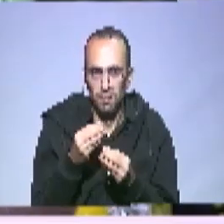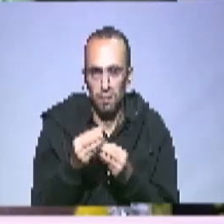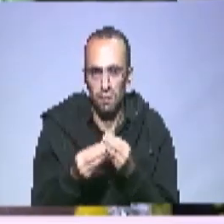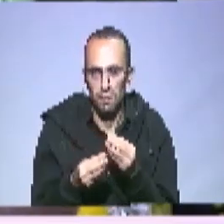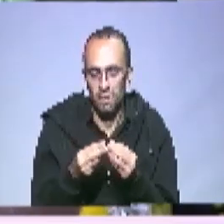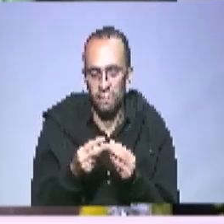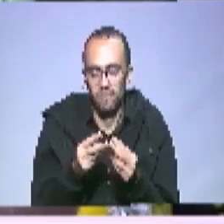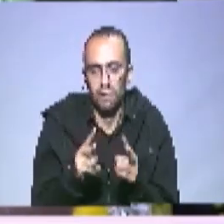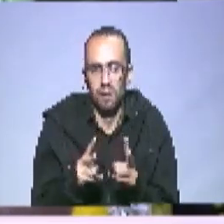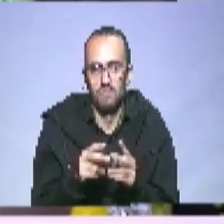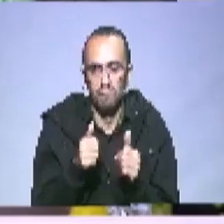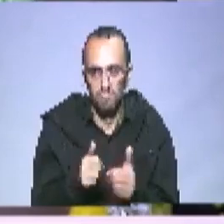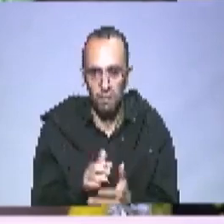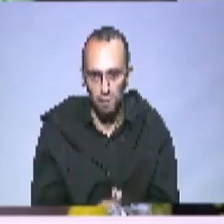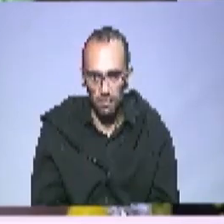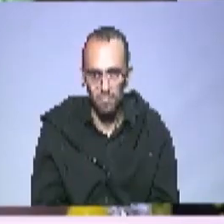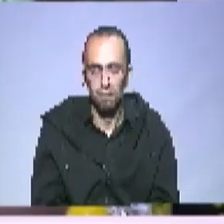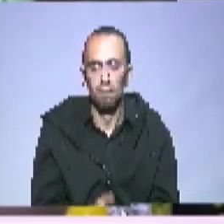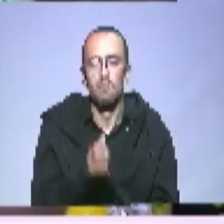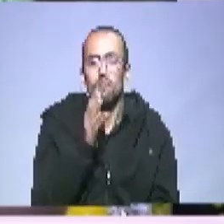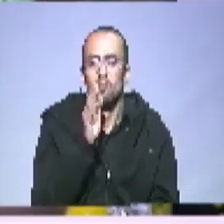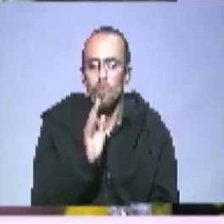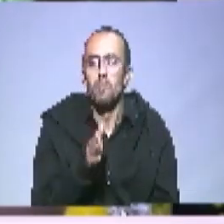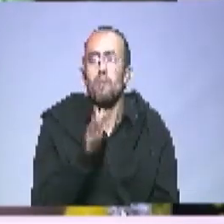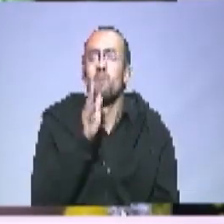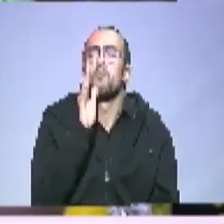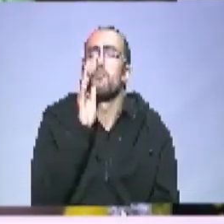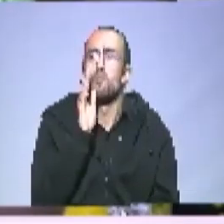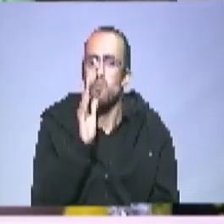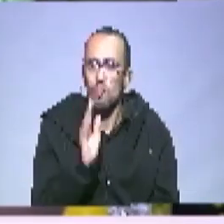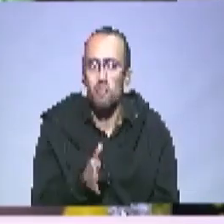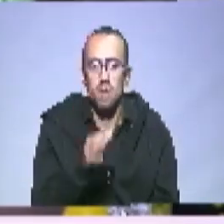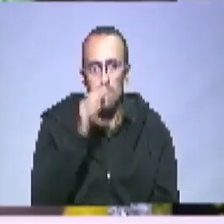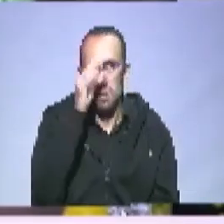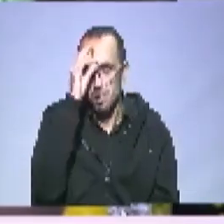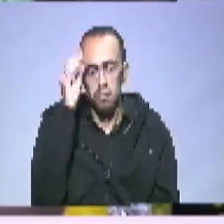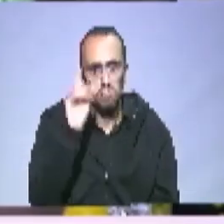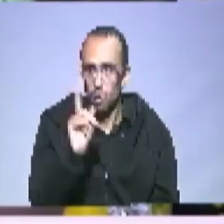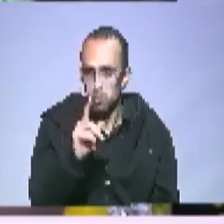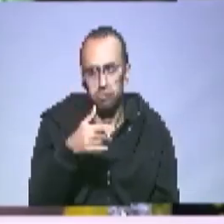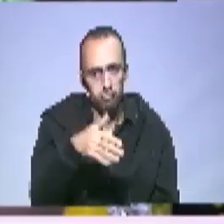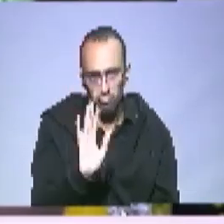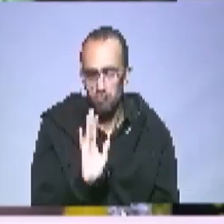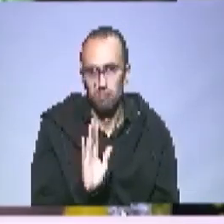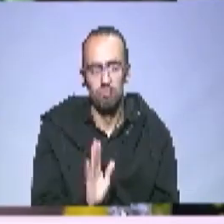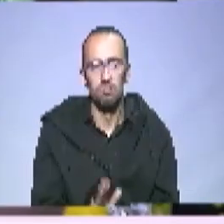الامور تبقى كويسه. ممكن لو مش عايز توم ما تحطش،